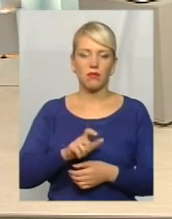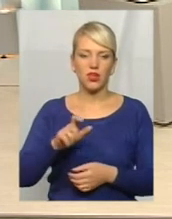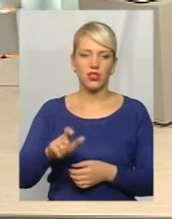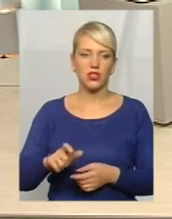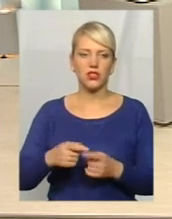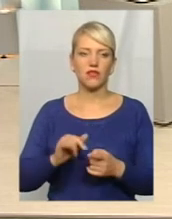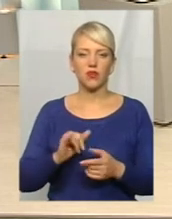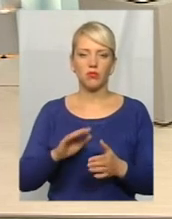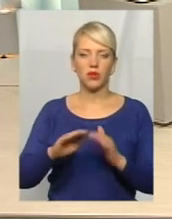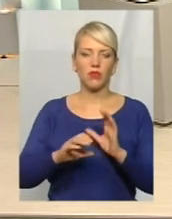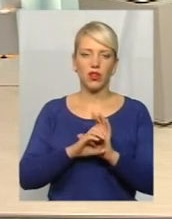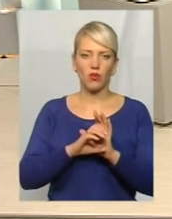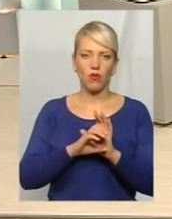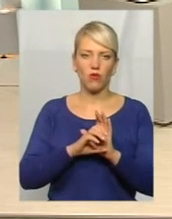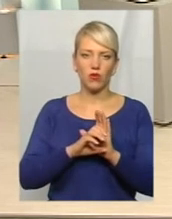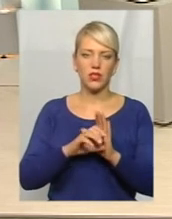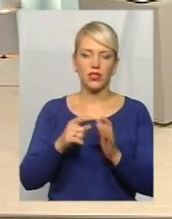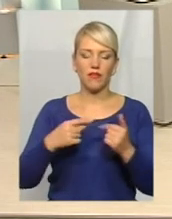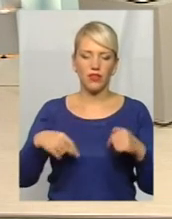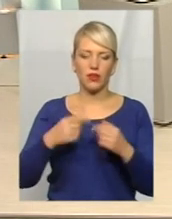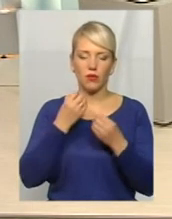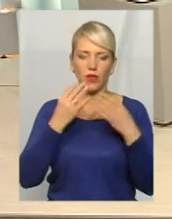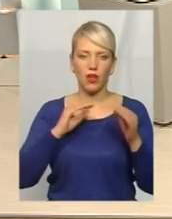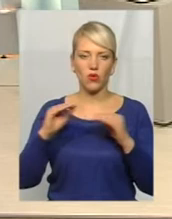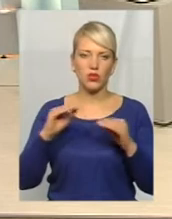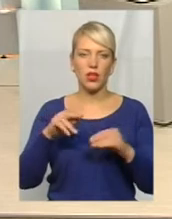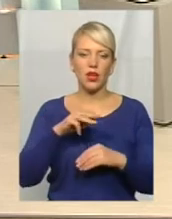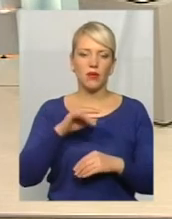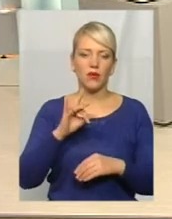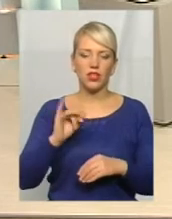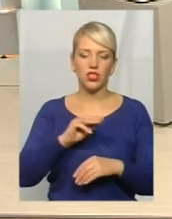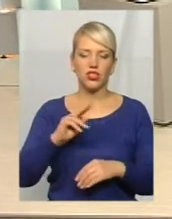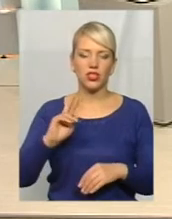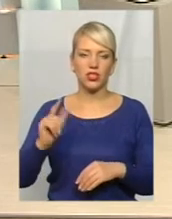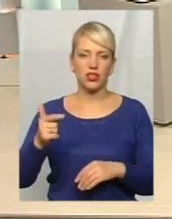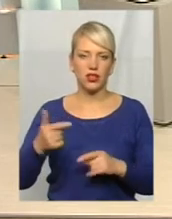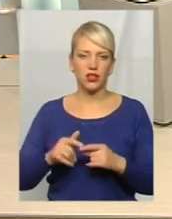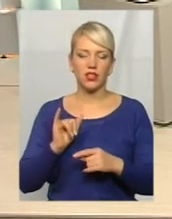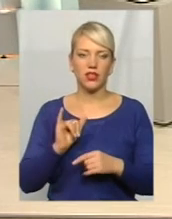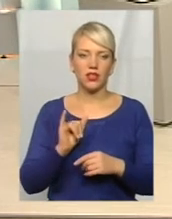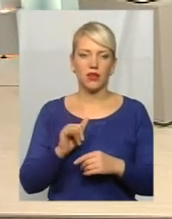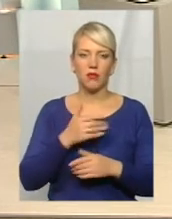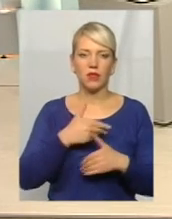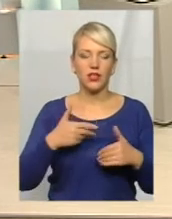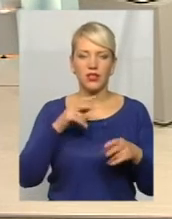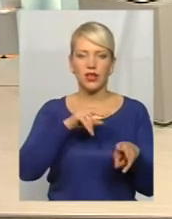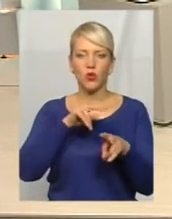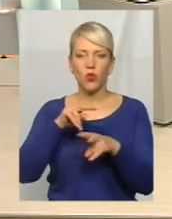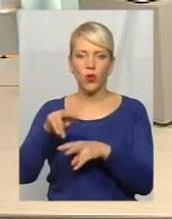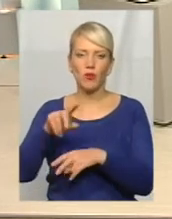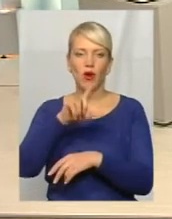Безпосередньо підпорядковується відділу благоустрою управлінню житлово-комунального господарства. І саме ми і слідкуємо